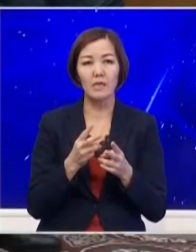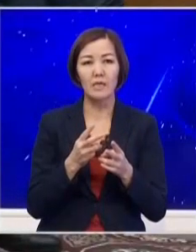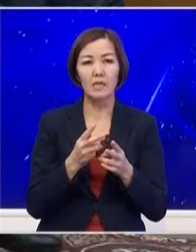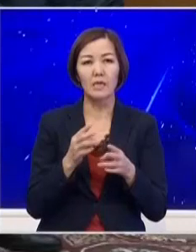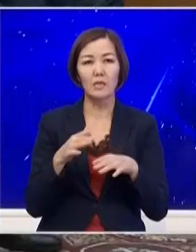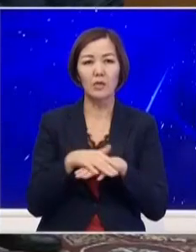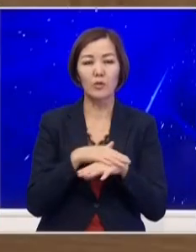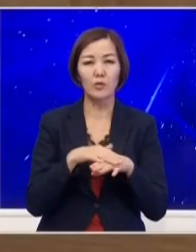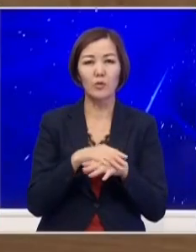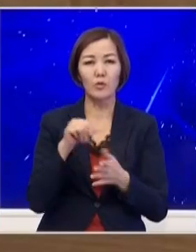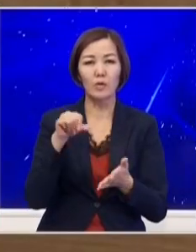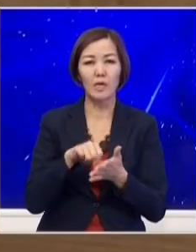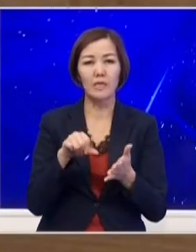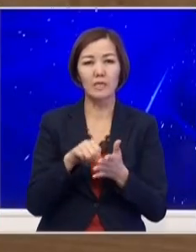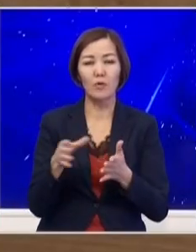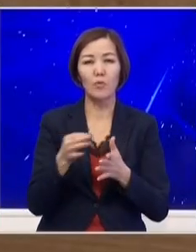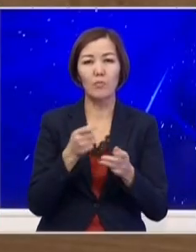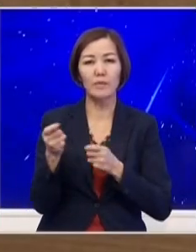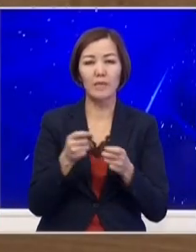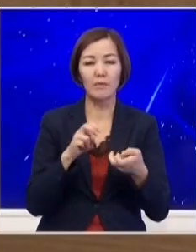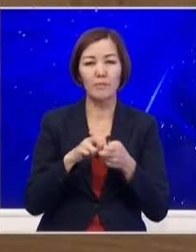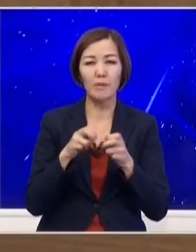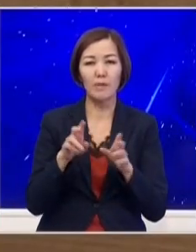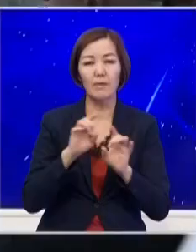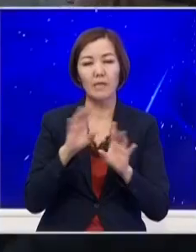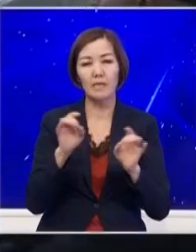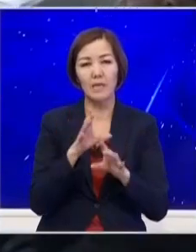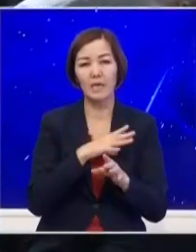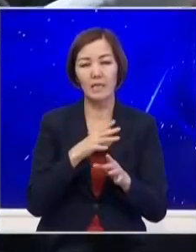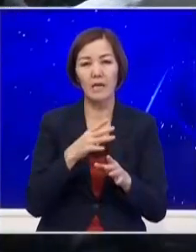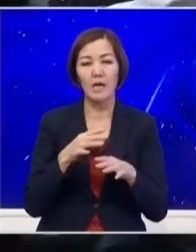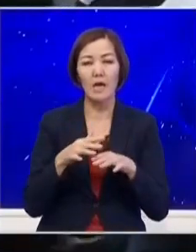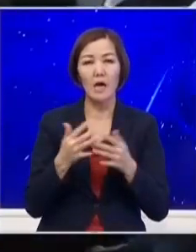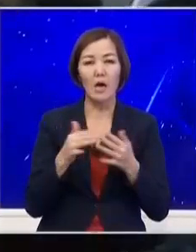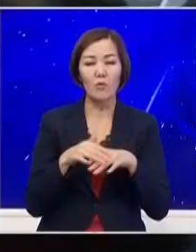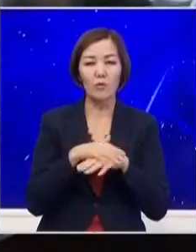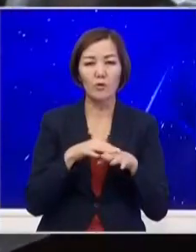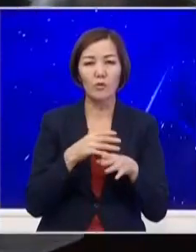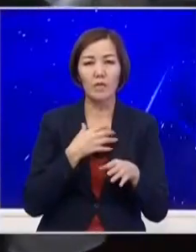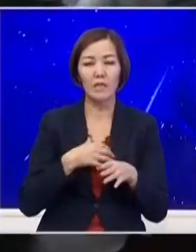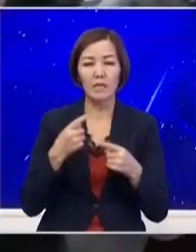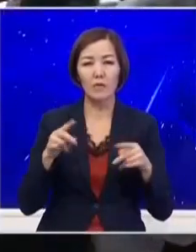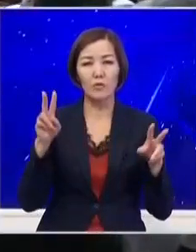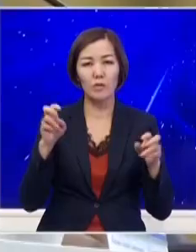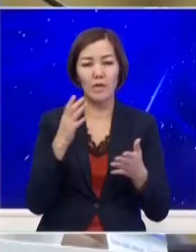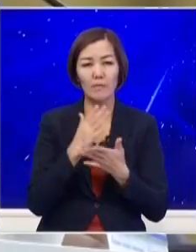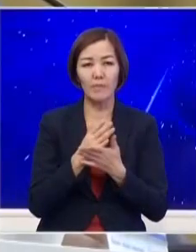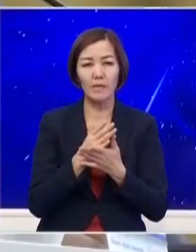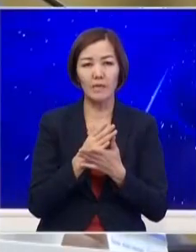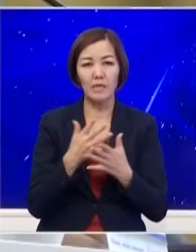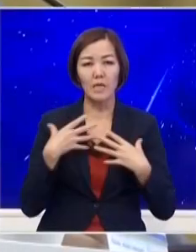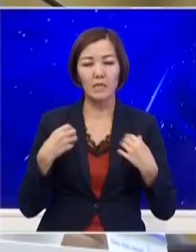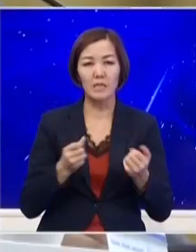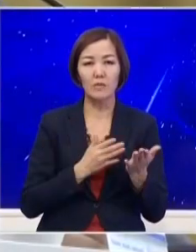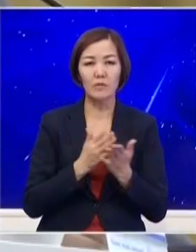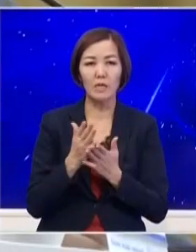кезек-кезек ортаға шығып облыс әкіміне базыналарын жеткізді. Тұрғындарды алаңдатқан түрлі мәселе бар. Басым бөлігі денсаулық